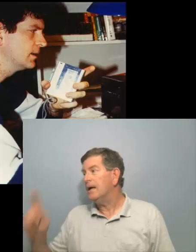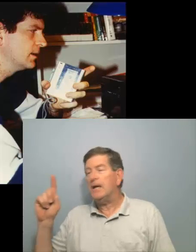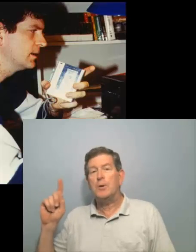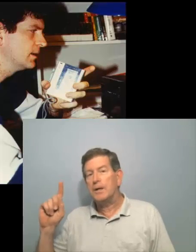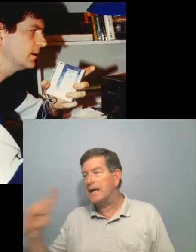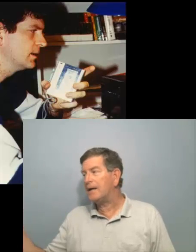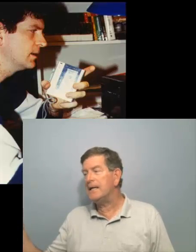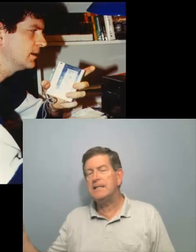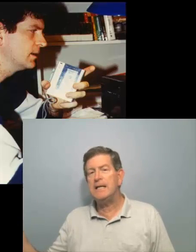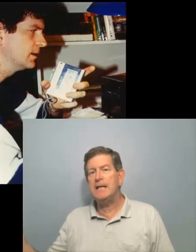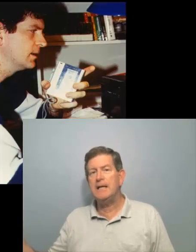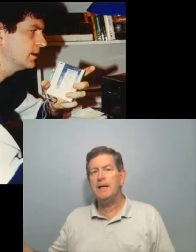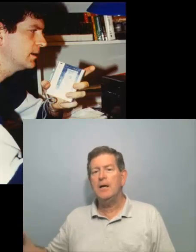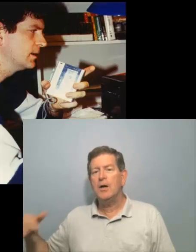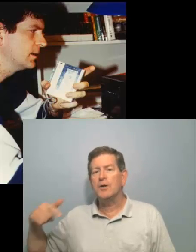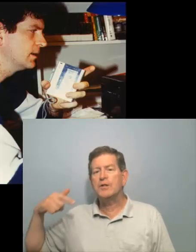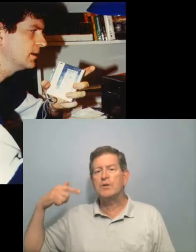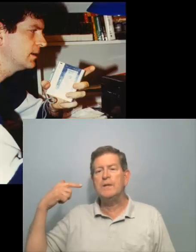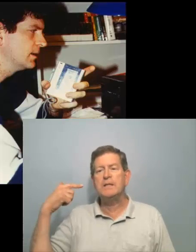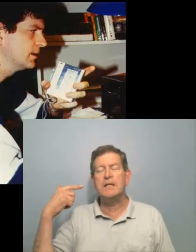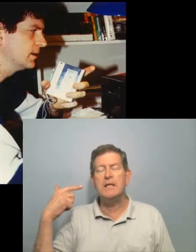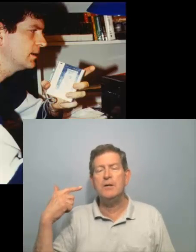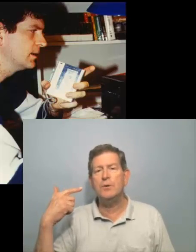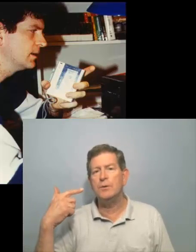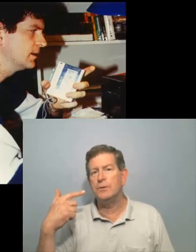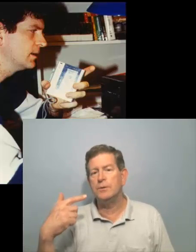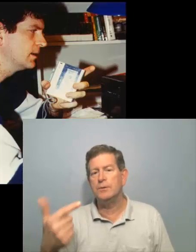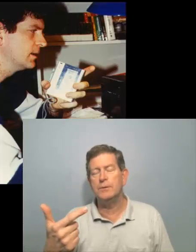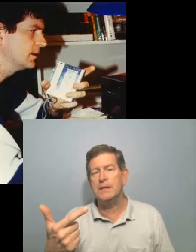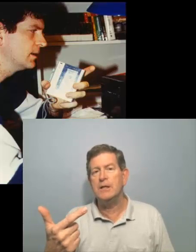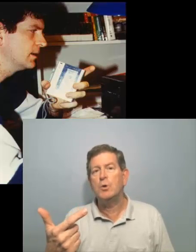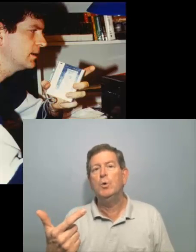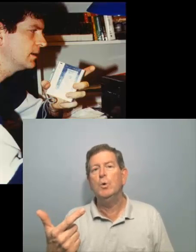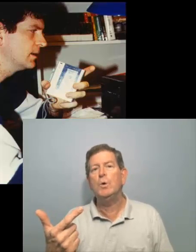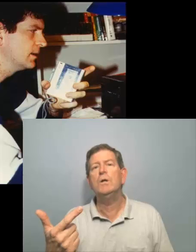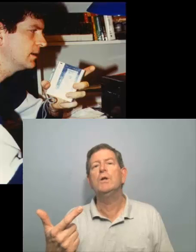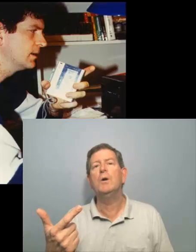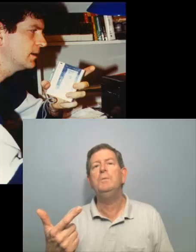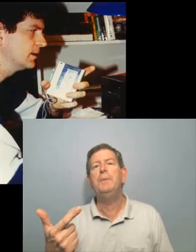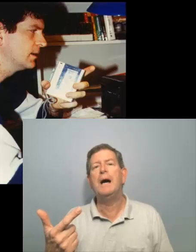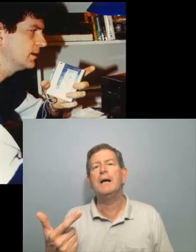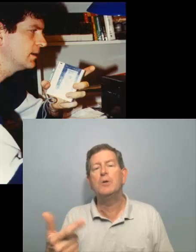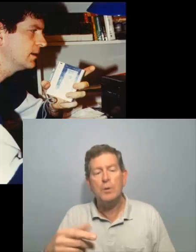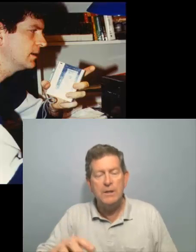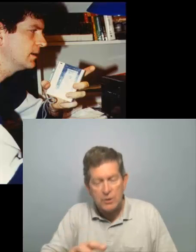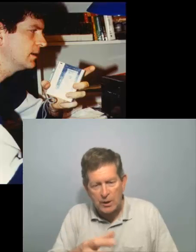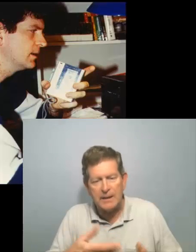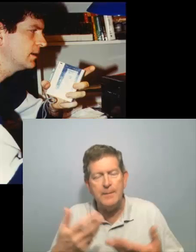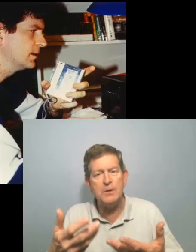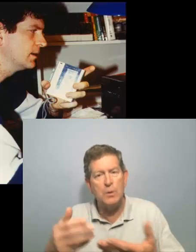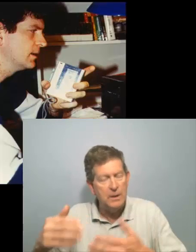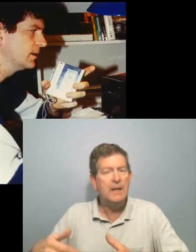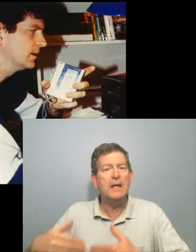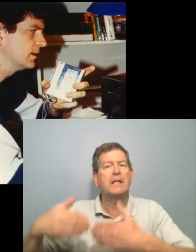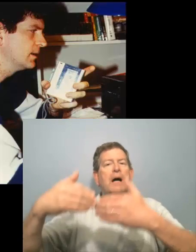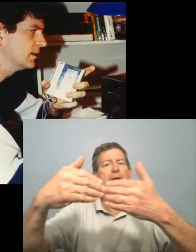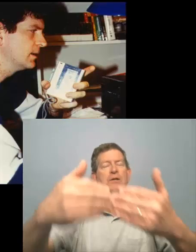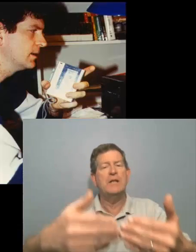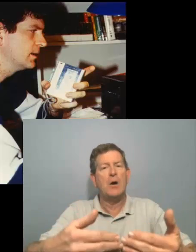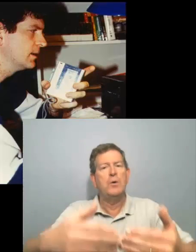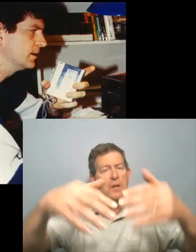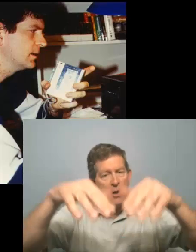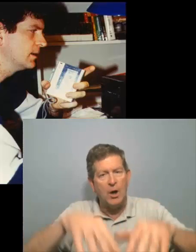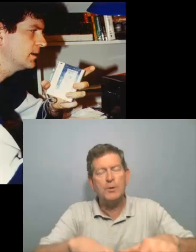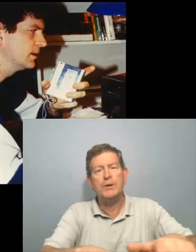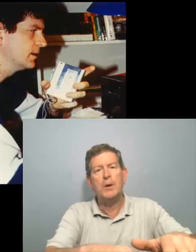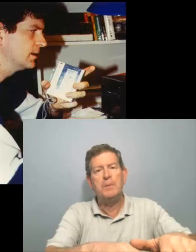Voilà, il regarde la télé, ensuite il court dans le parc, donc il sort de la maison, il traverse